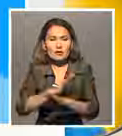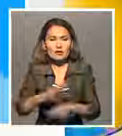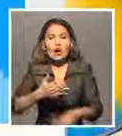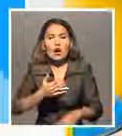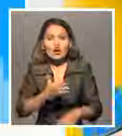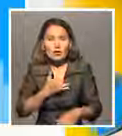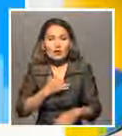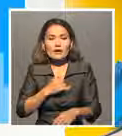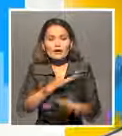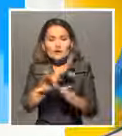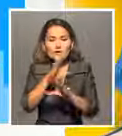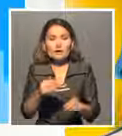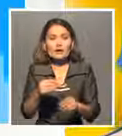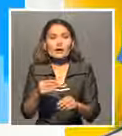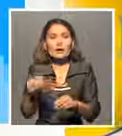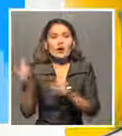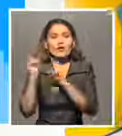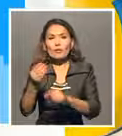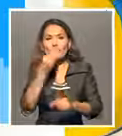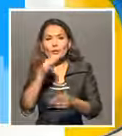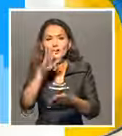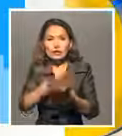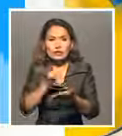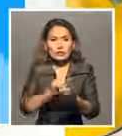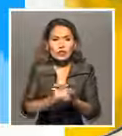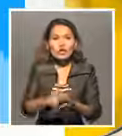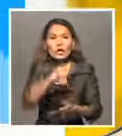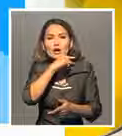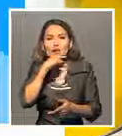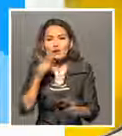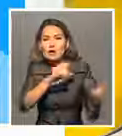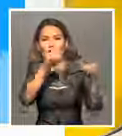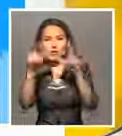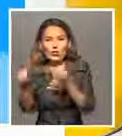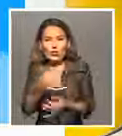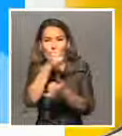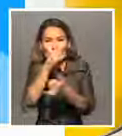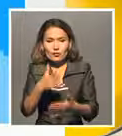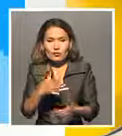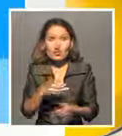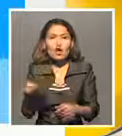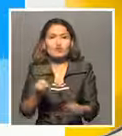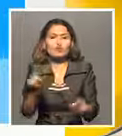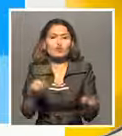бара жатыр, жанармайымыз да таусылып келеді. Екі елдің ортасында не ары емес, не бері емес болып тұрып қалдық. Не істейтінімізді білмейміз.